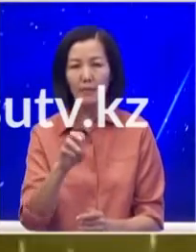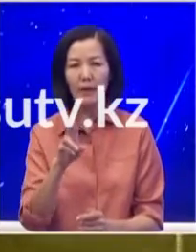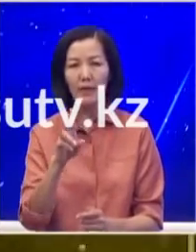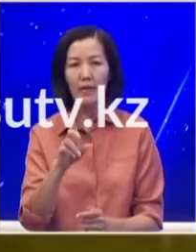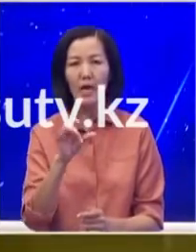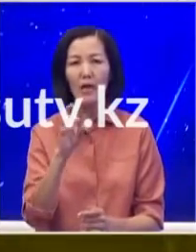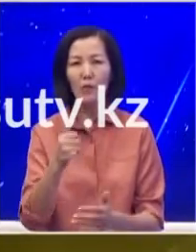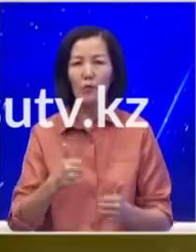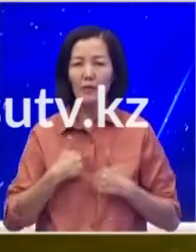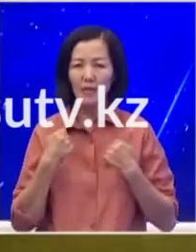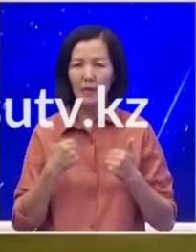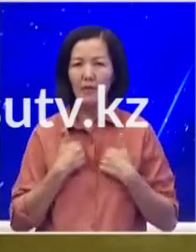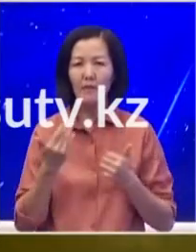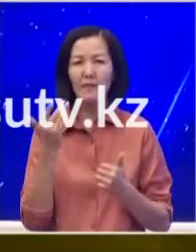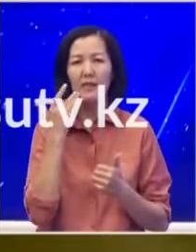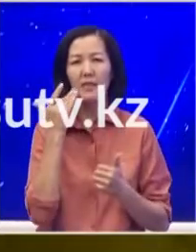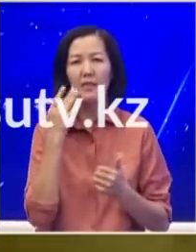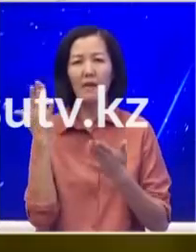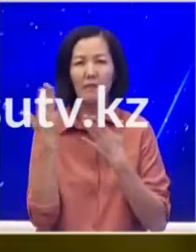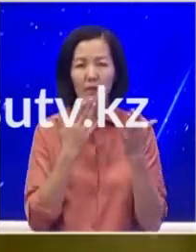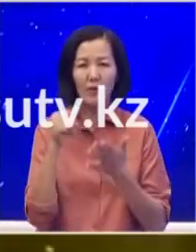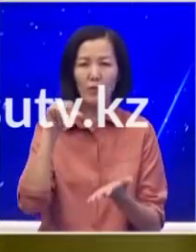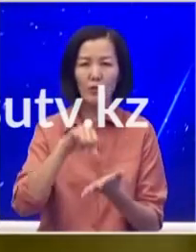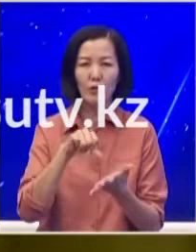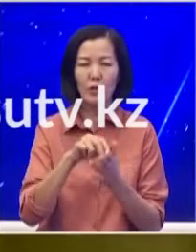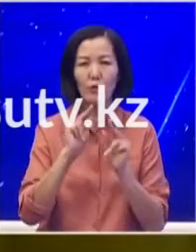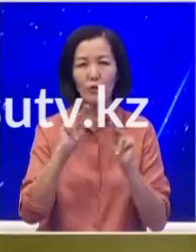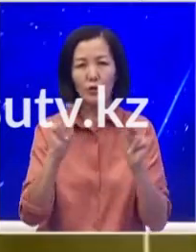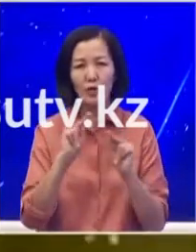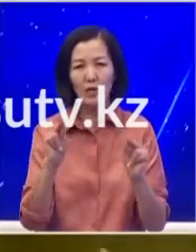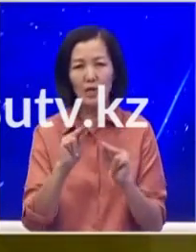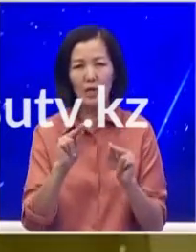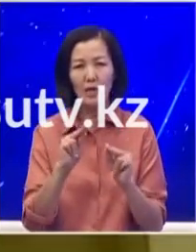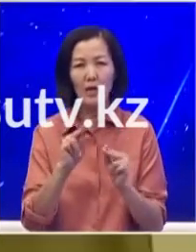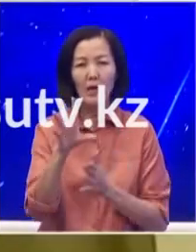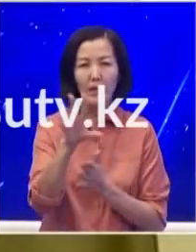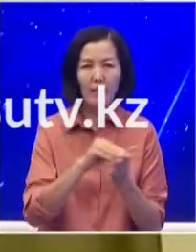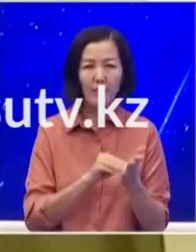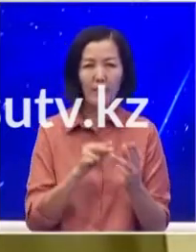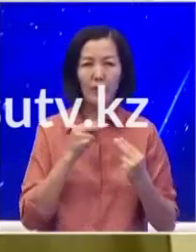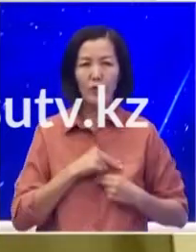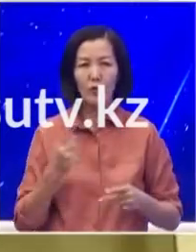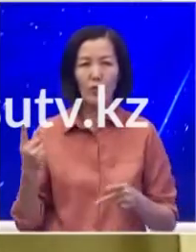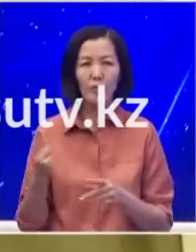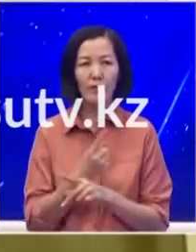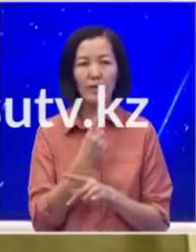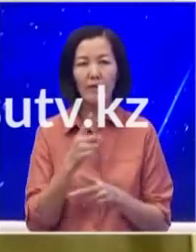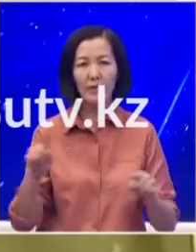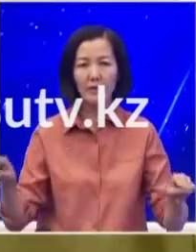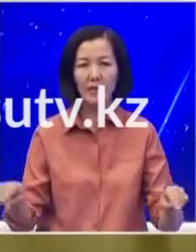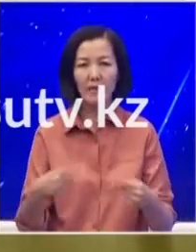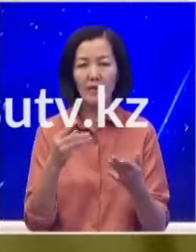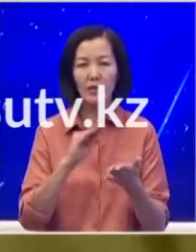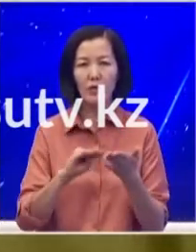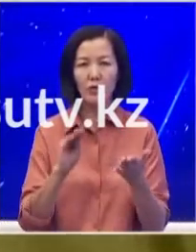ХНББ старалась не пропускать ни единой лекции знаменитых учителей и выдающихся деятелей страны. Ее труд и рвение в становлении журналистом